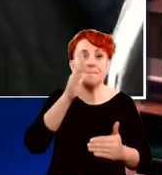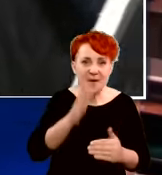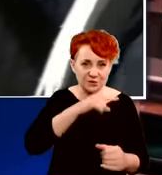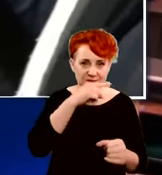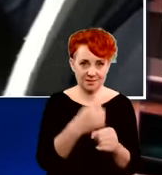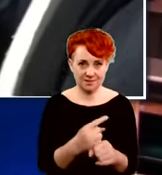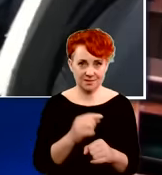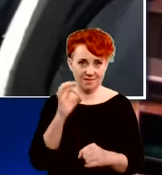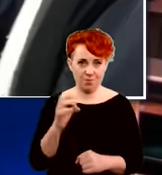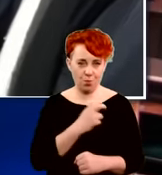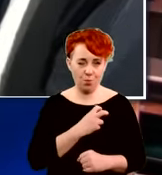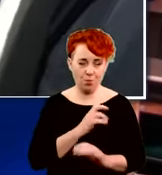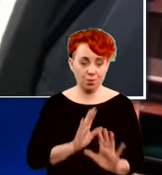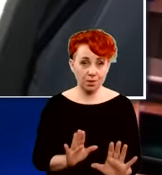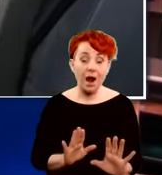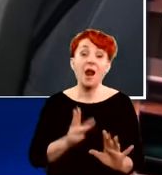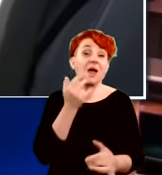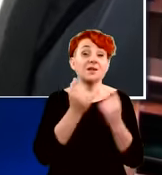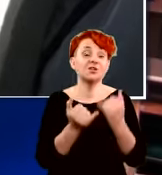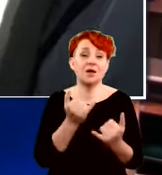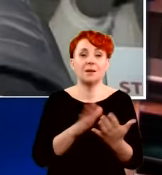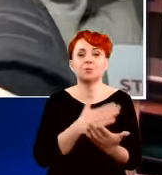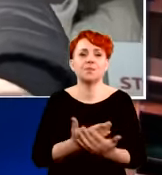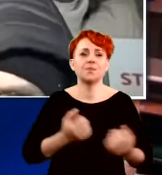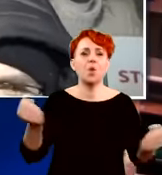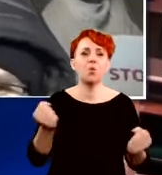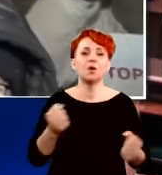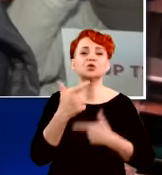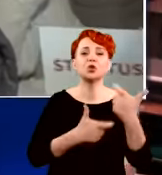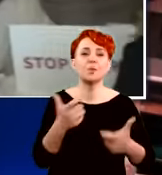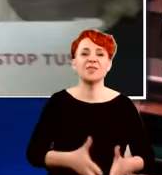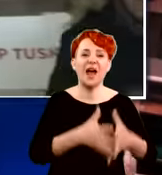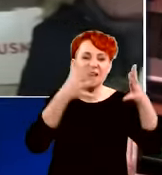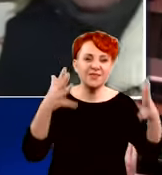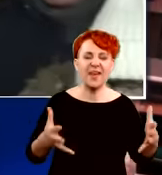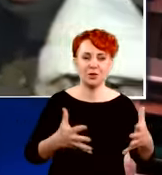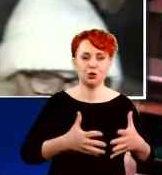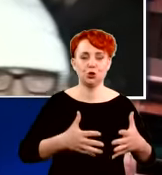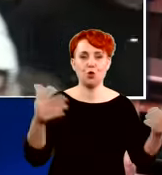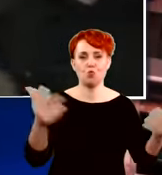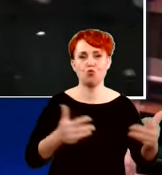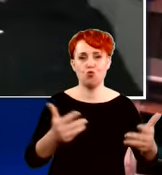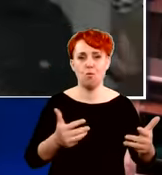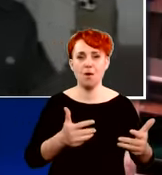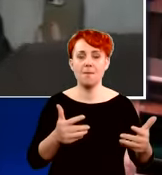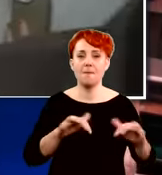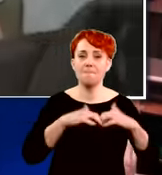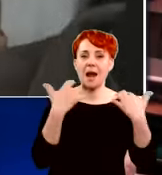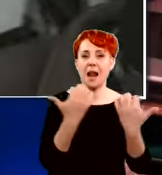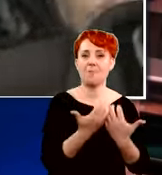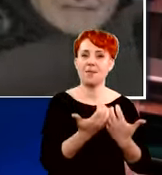Ale co w sytuacji, co zrobi największy klub parlamentarny, opozycyjny, ale mimo wszystko najliczniejszy, co zrobi najliczniejszy